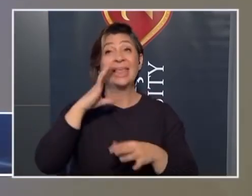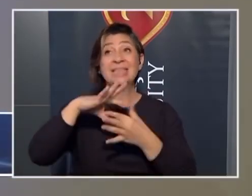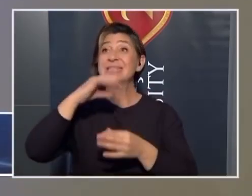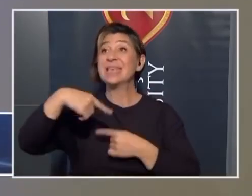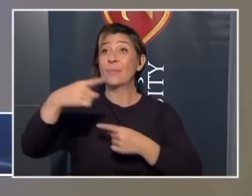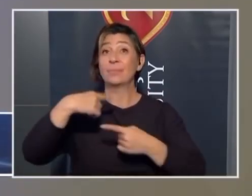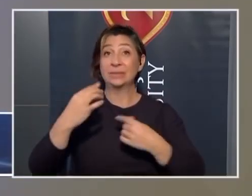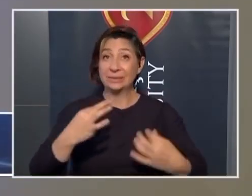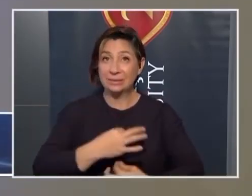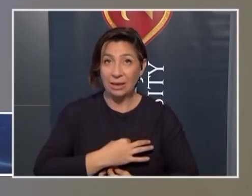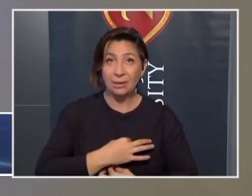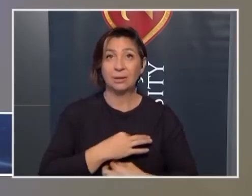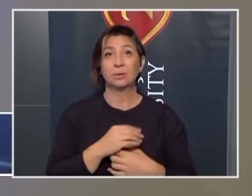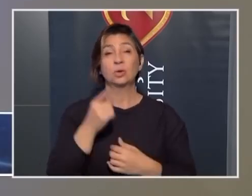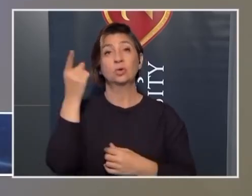duymayı öğretmektedir.